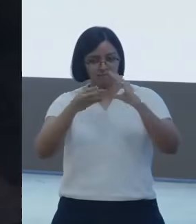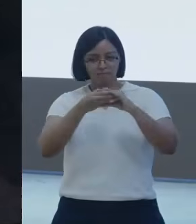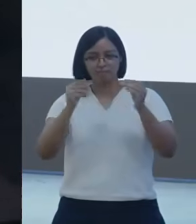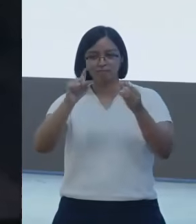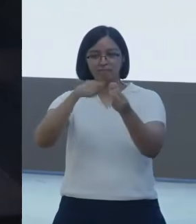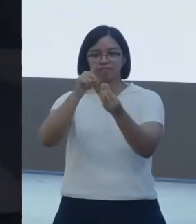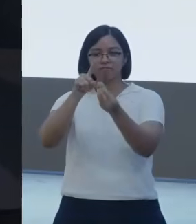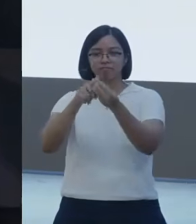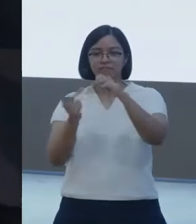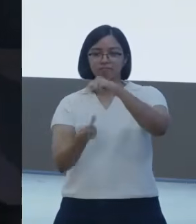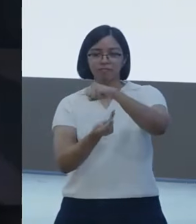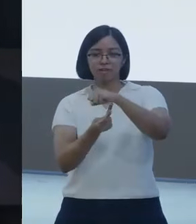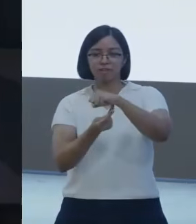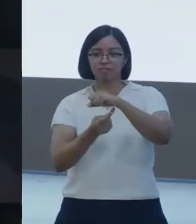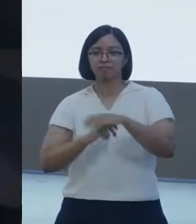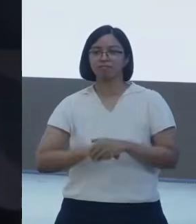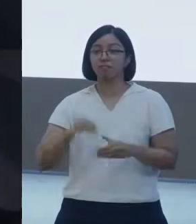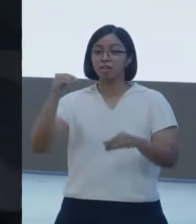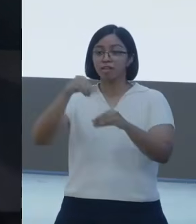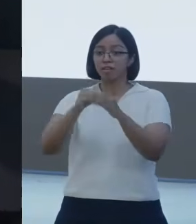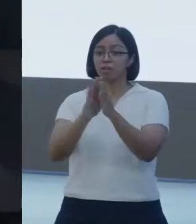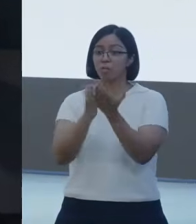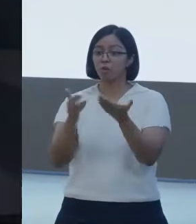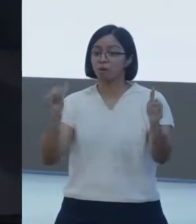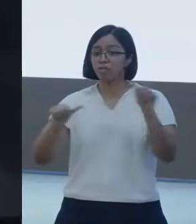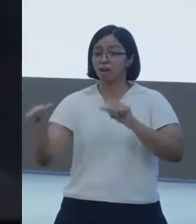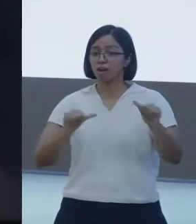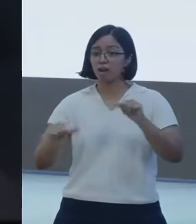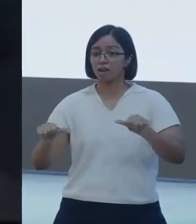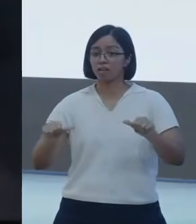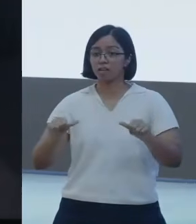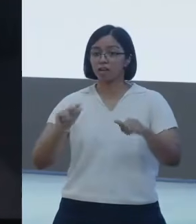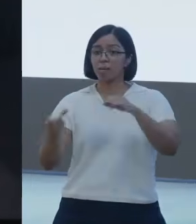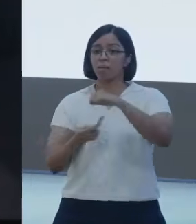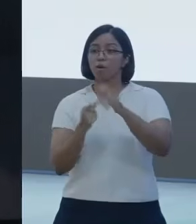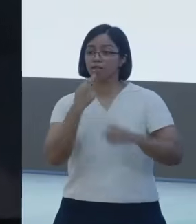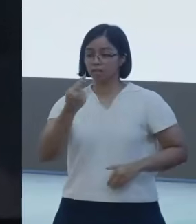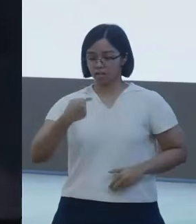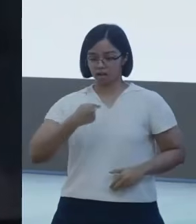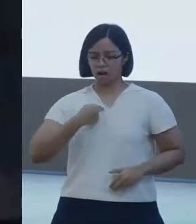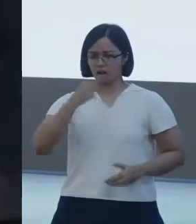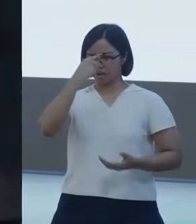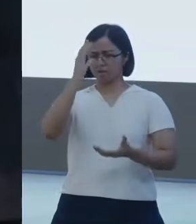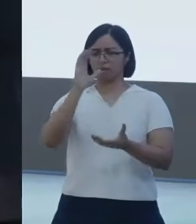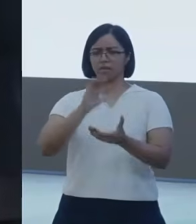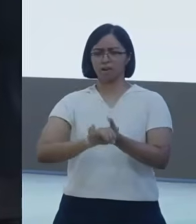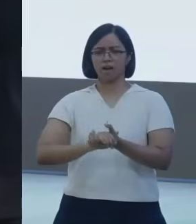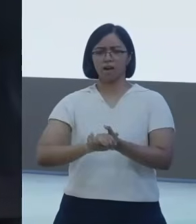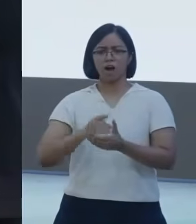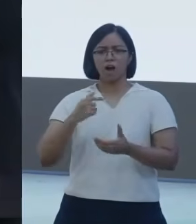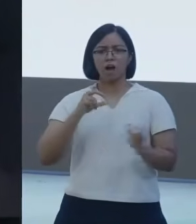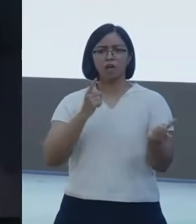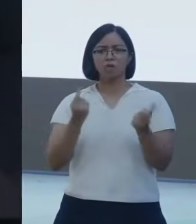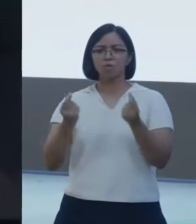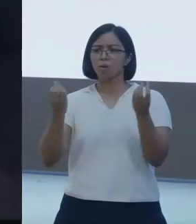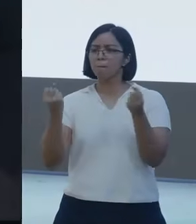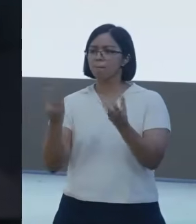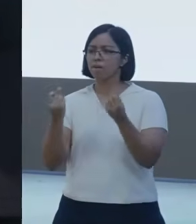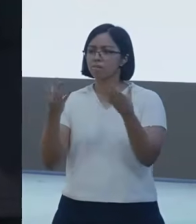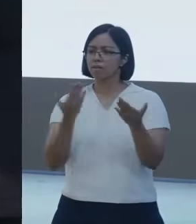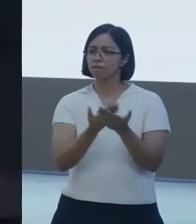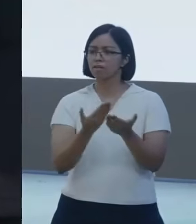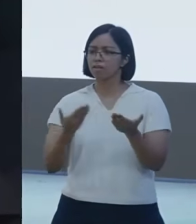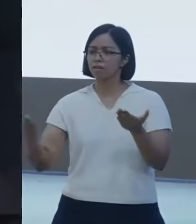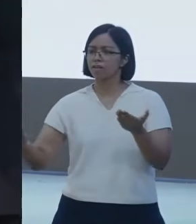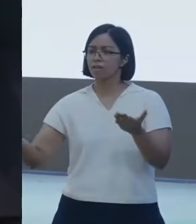Acts 26:9, I myself was convinced that I ought to do many things in